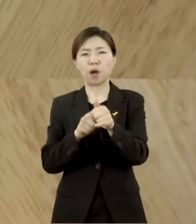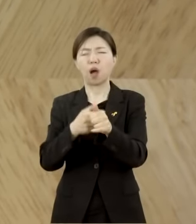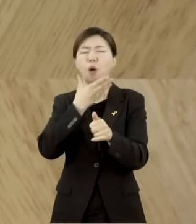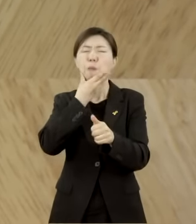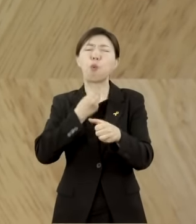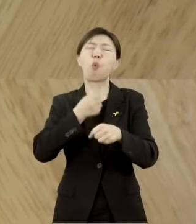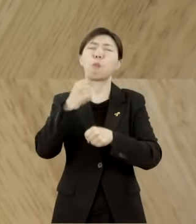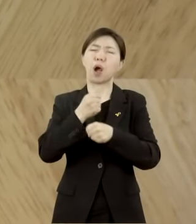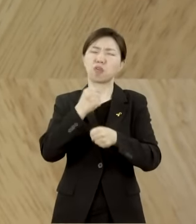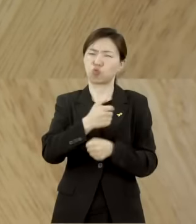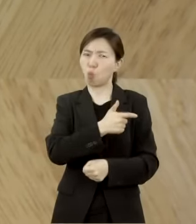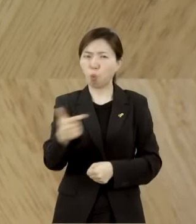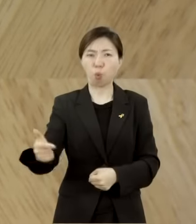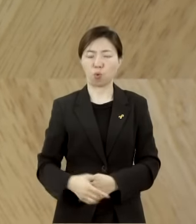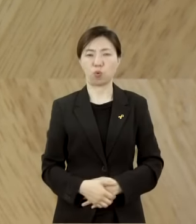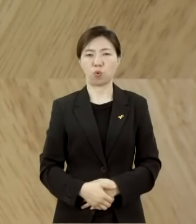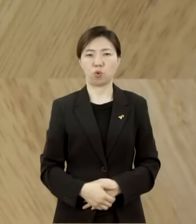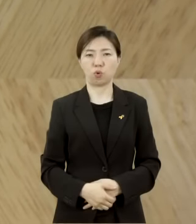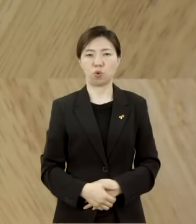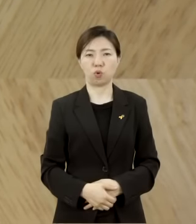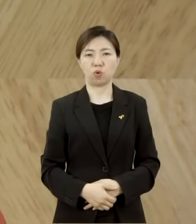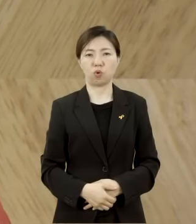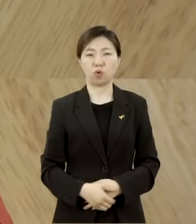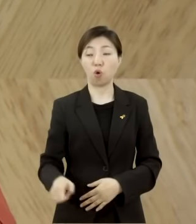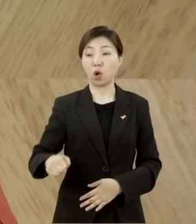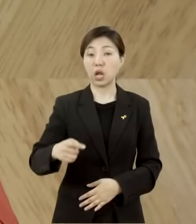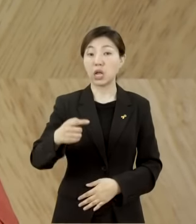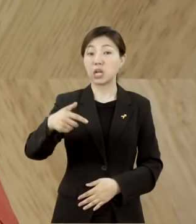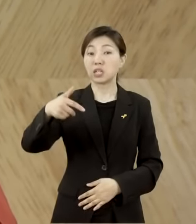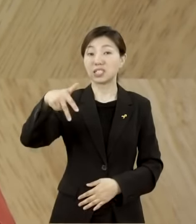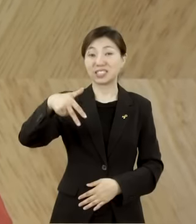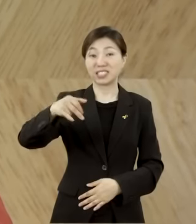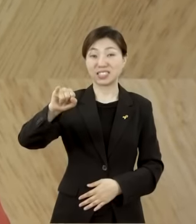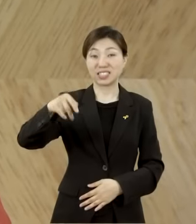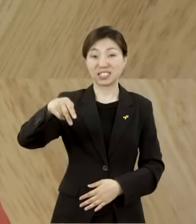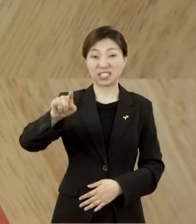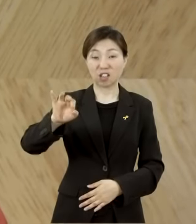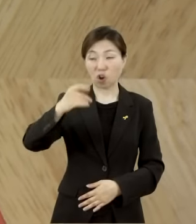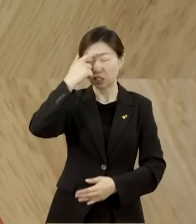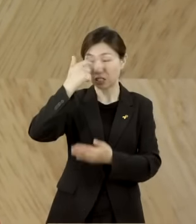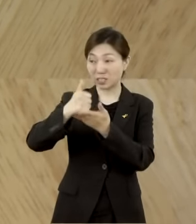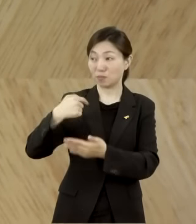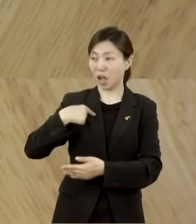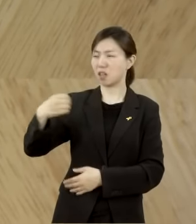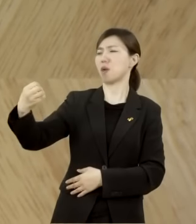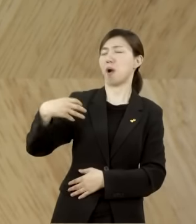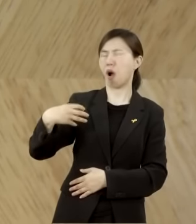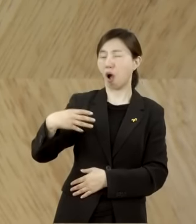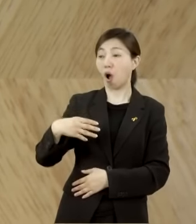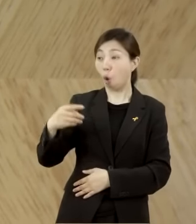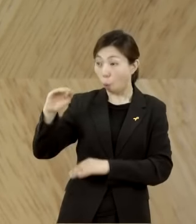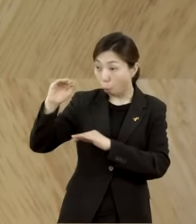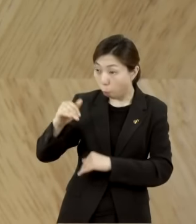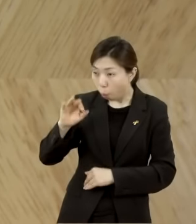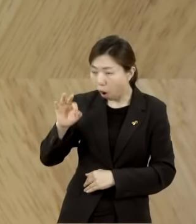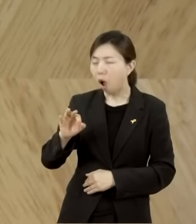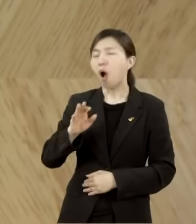지은 거죠 그러면서 이걸 그 스님께서 말씀해 주시면서 정말